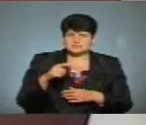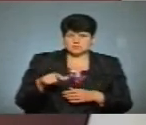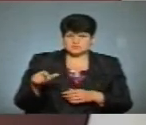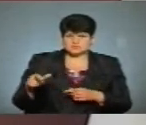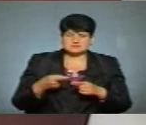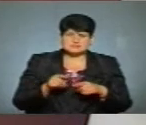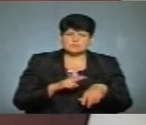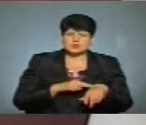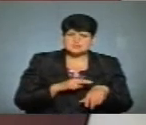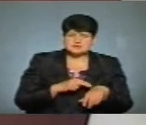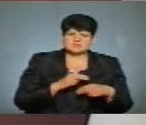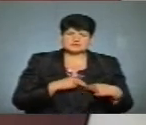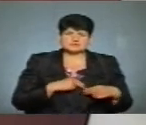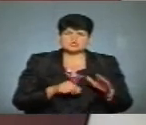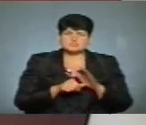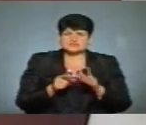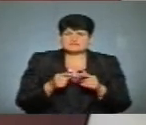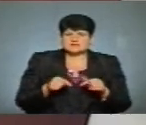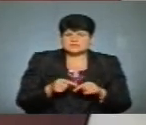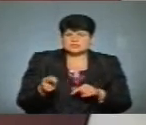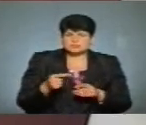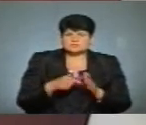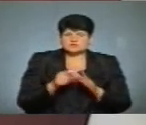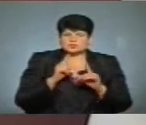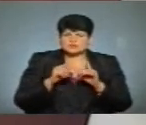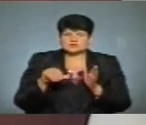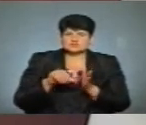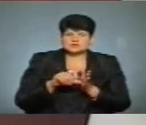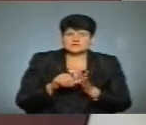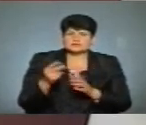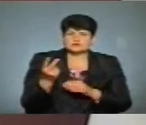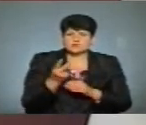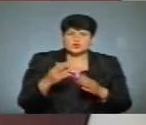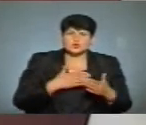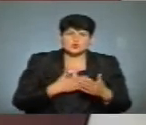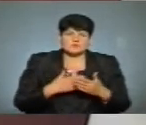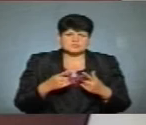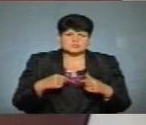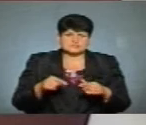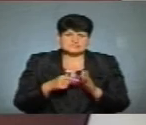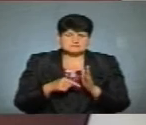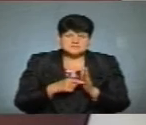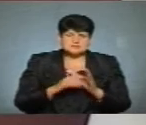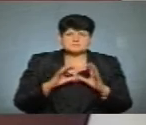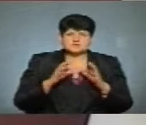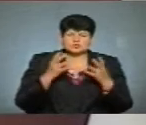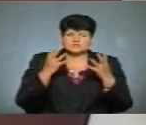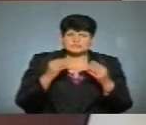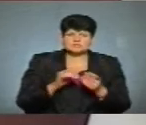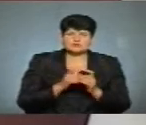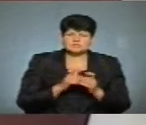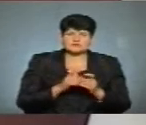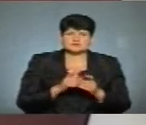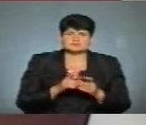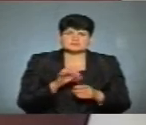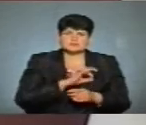Це поліцейські, працівники 6 відділів Тернопільської міськради та члени 2 громадських організацій міста. Міжнародний день боротьби зі